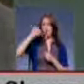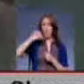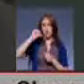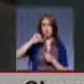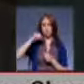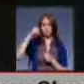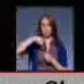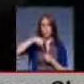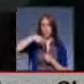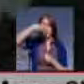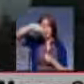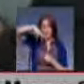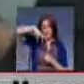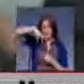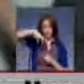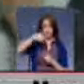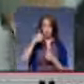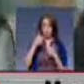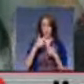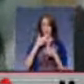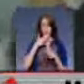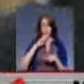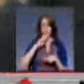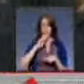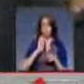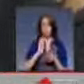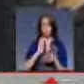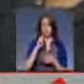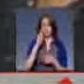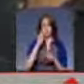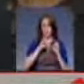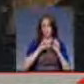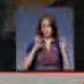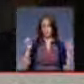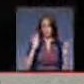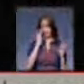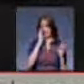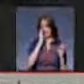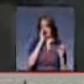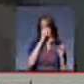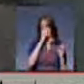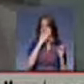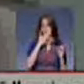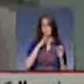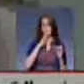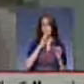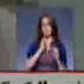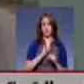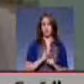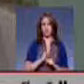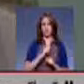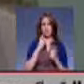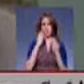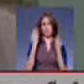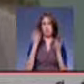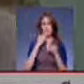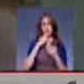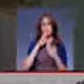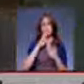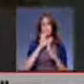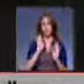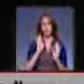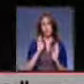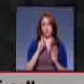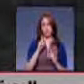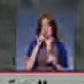لله ربنا من علينا بالخير وجبتوا لنا المية الجيزة وفرحانين الحمد لله. كل اللي جابوه لنا ربنا كله نعمة